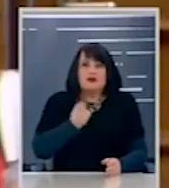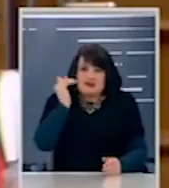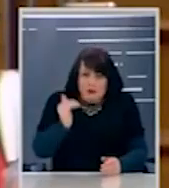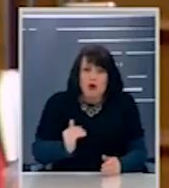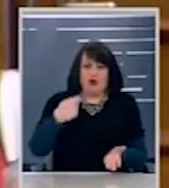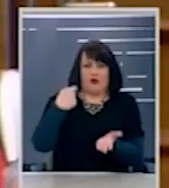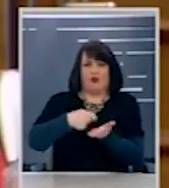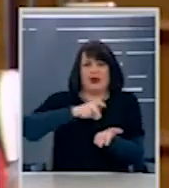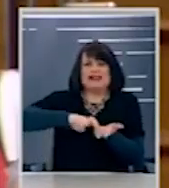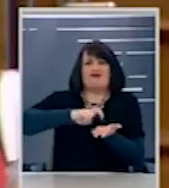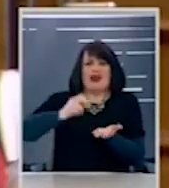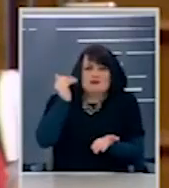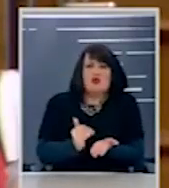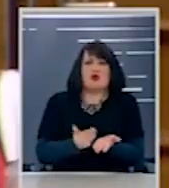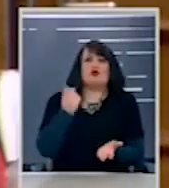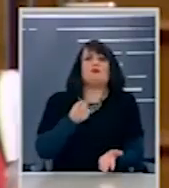κάνουμε?